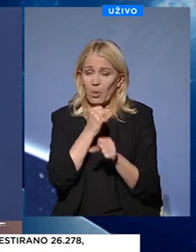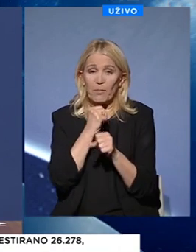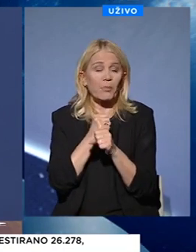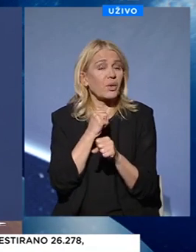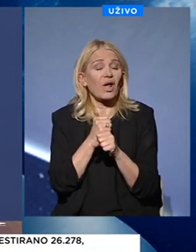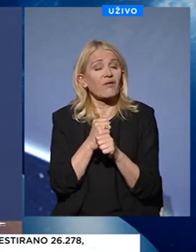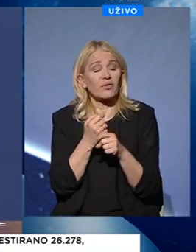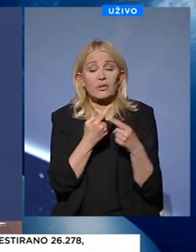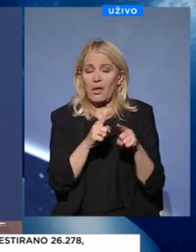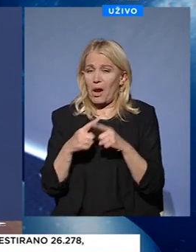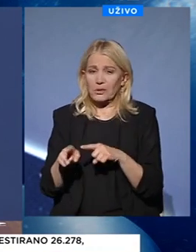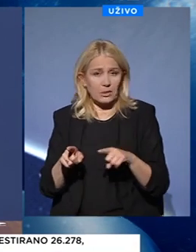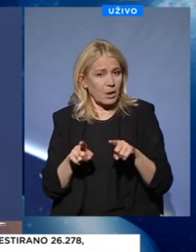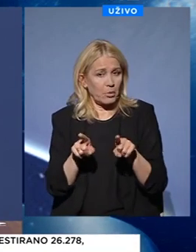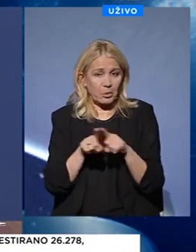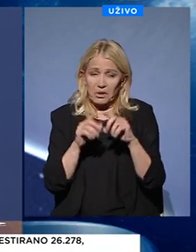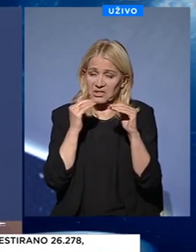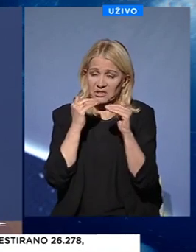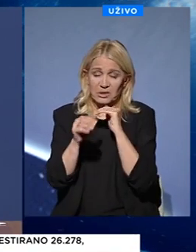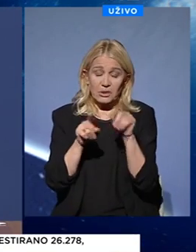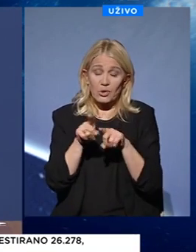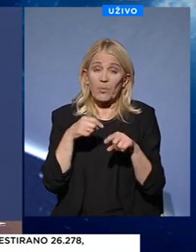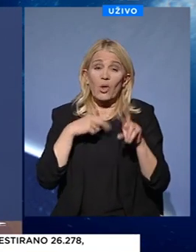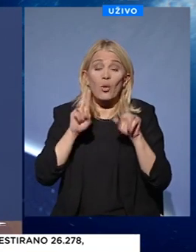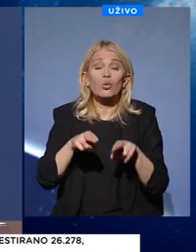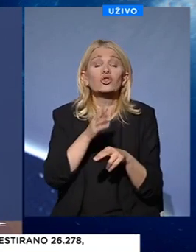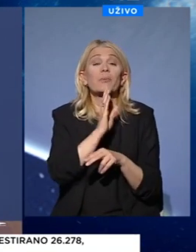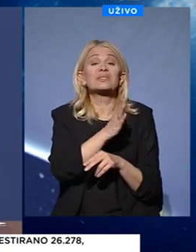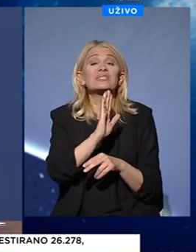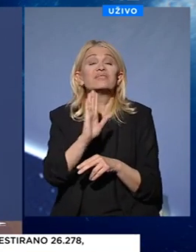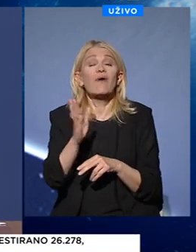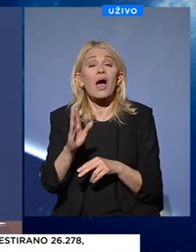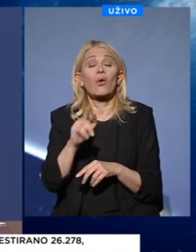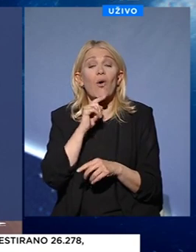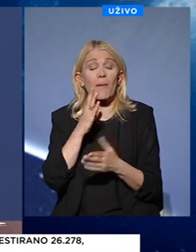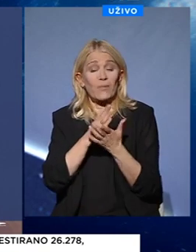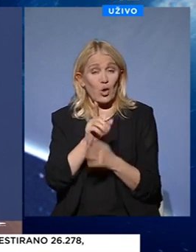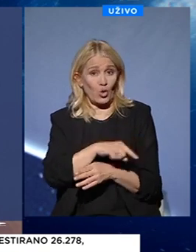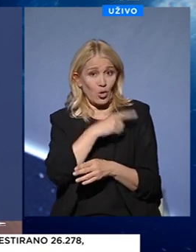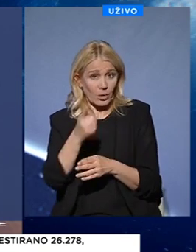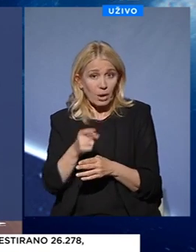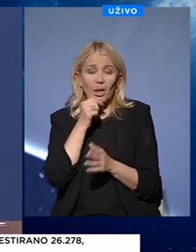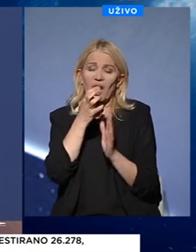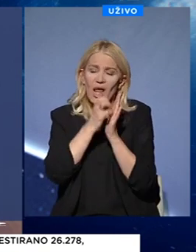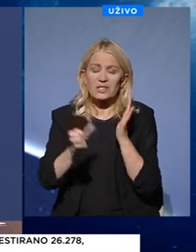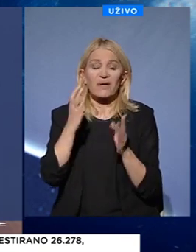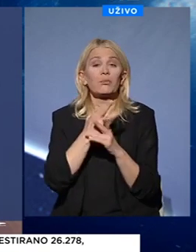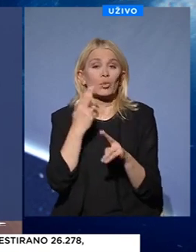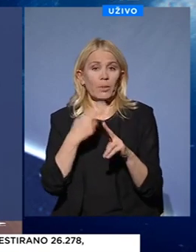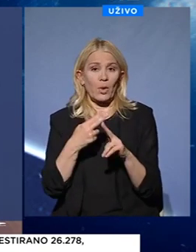Nećemo praviti razliku i omogućujemo svakome ko je bio do tada da nastavi dalje.